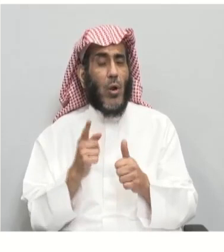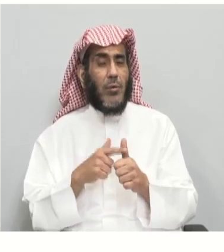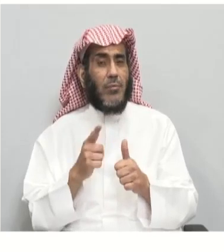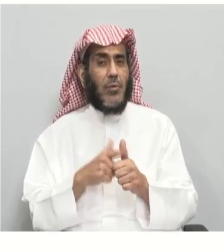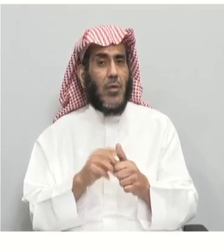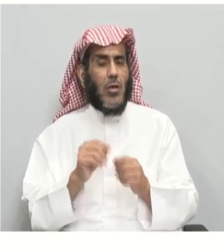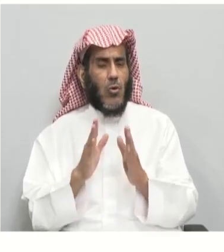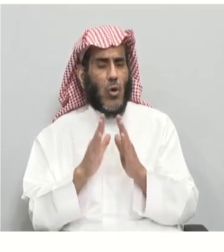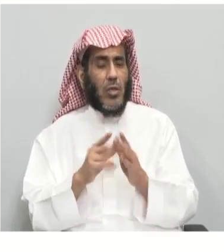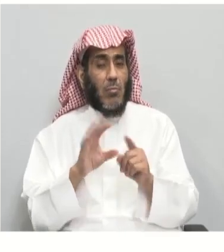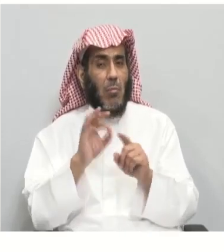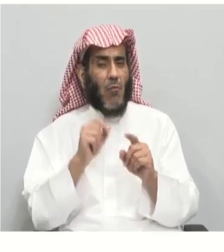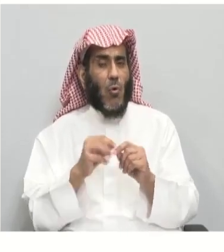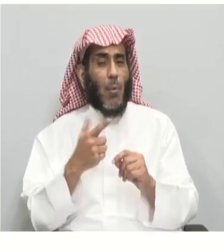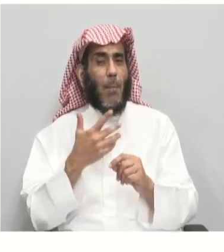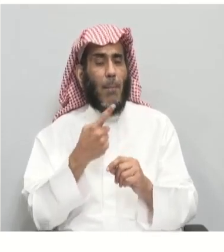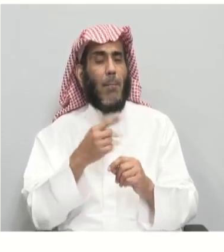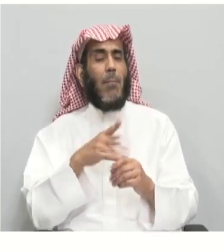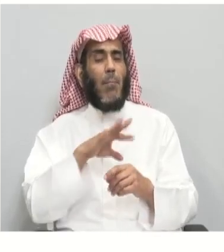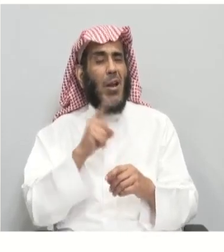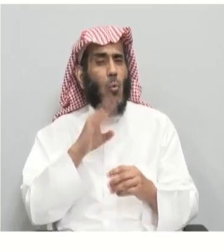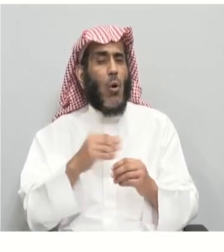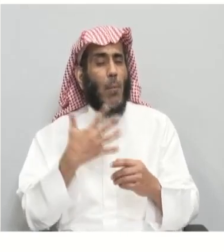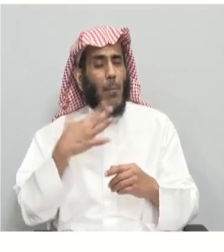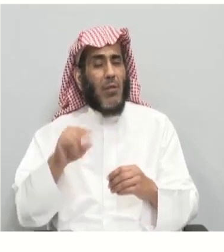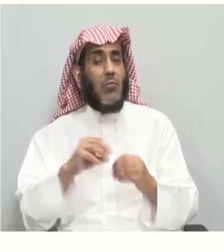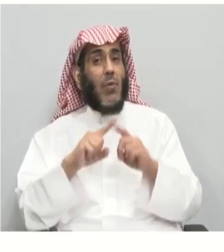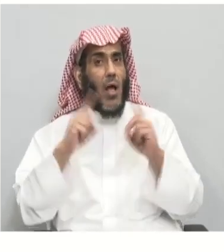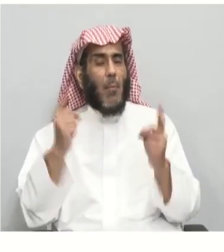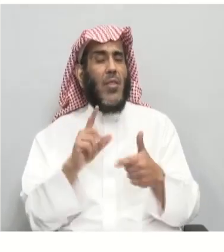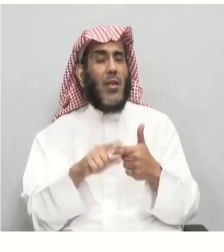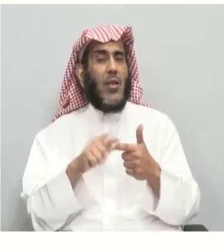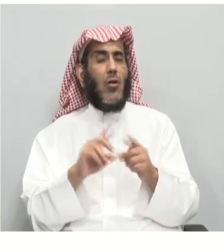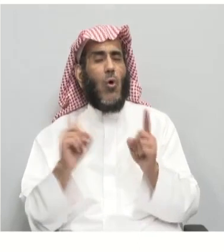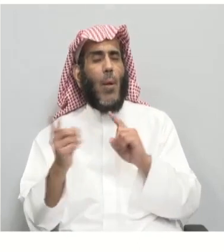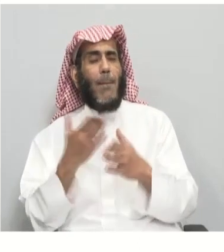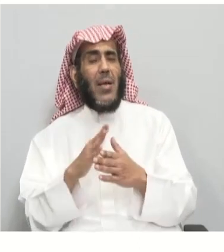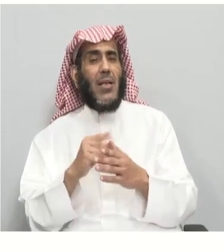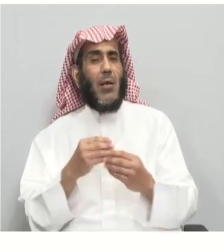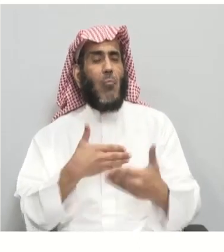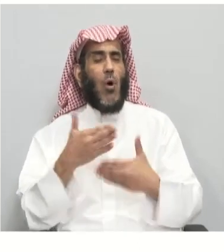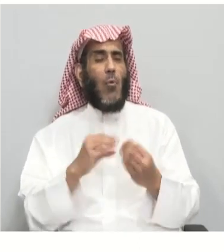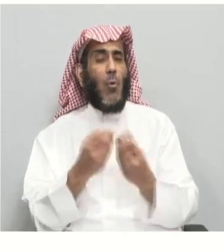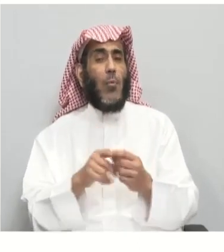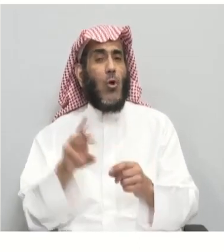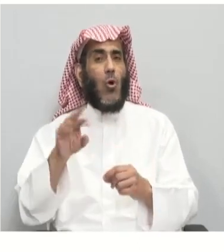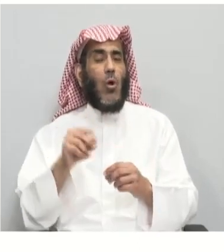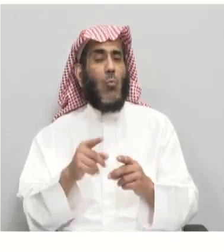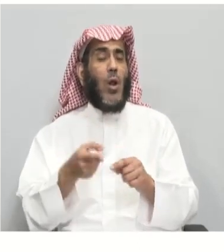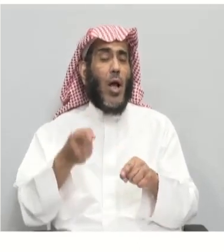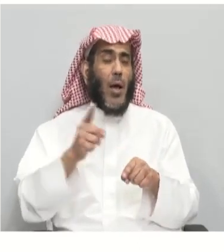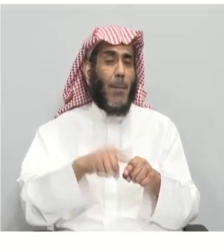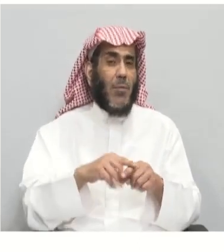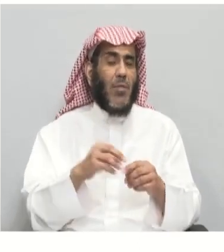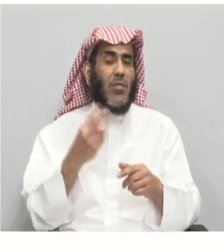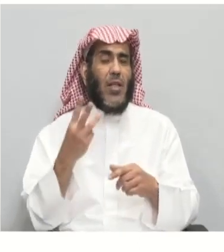ان يحدد مفهوم بر الوالدين بصفه عامه ثانيا ان يقارن بين معامله كل من الاخوه والاقارب